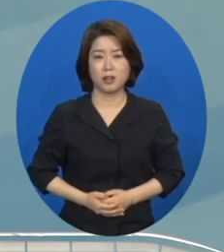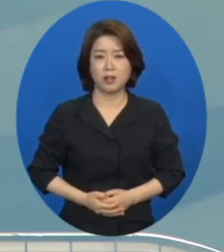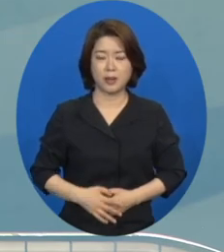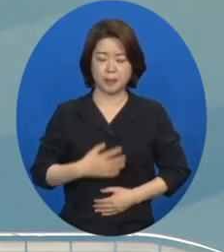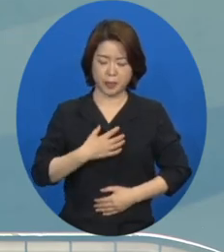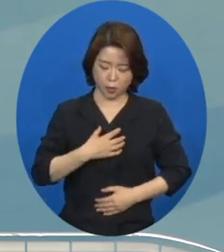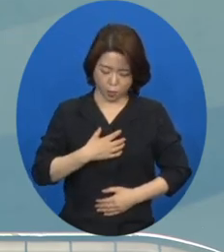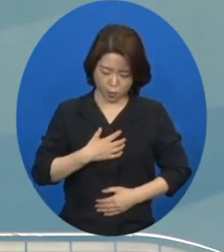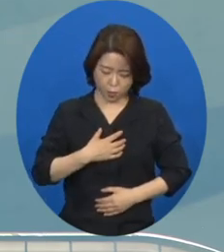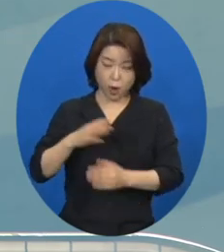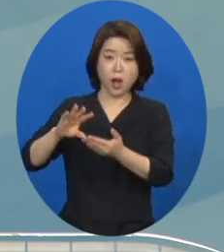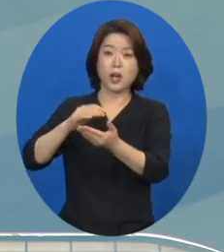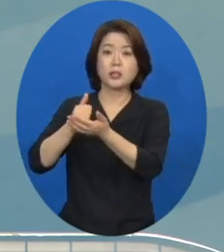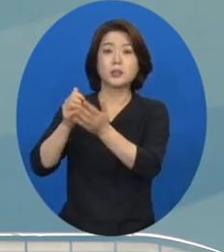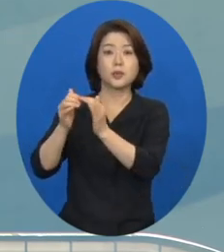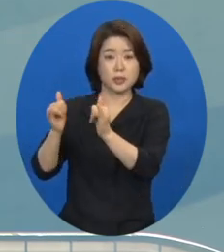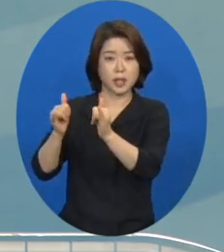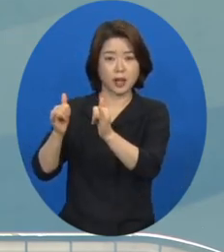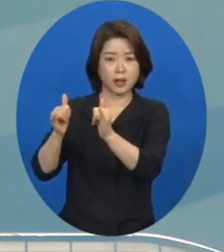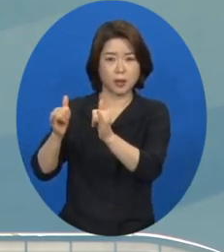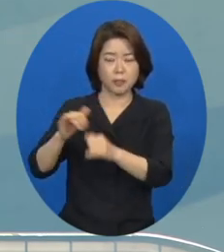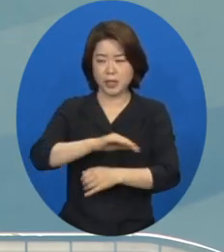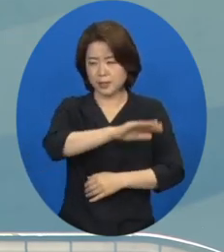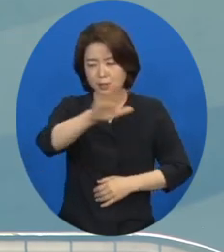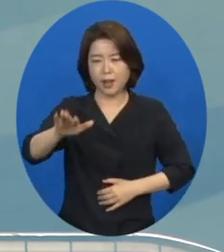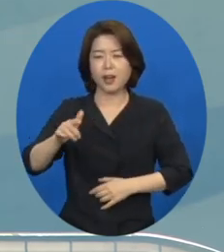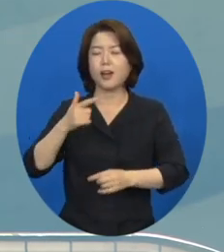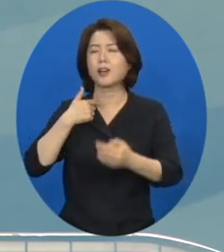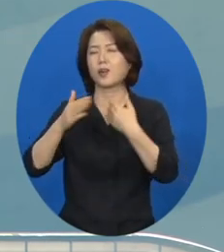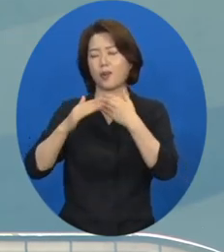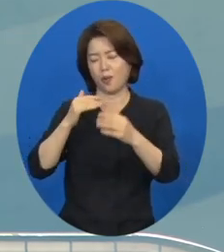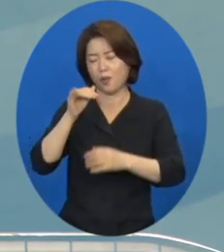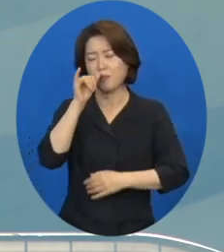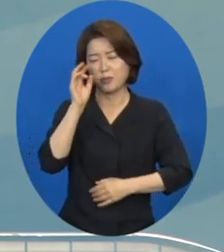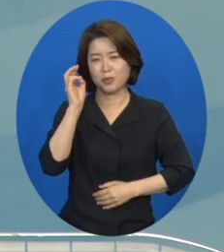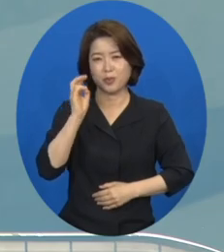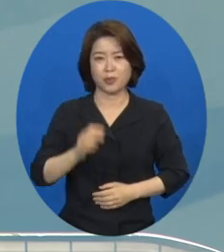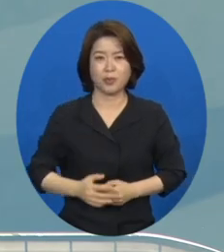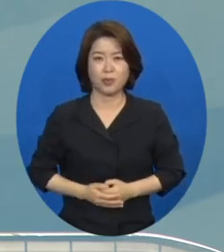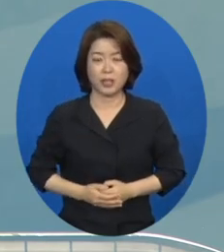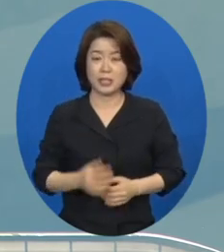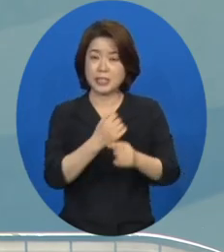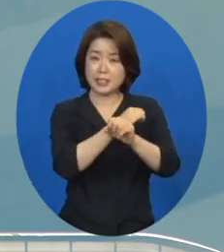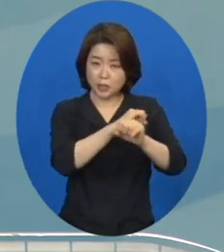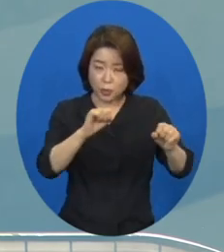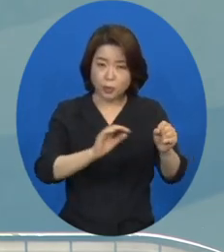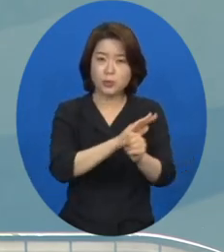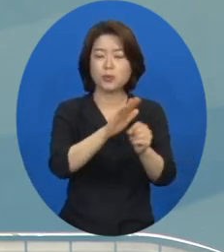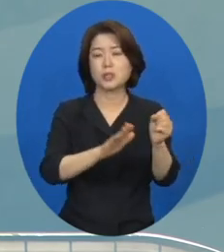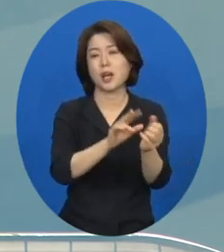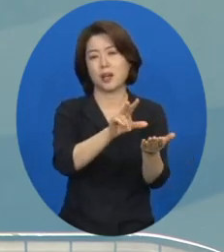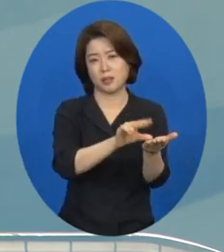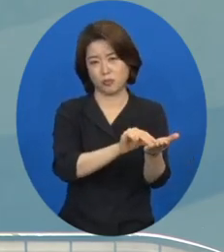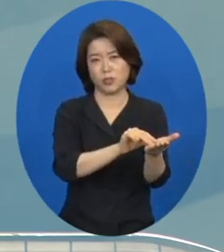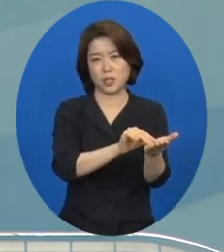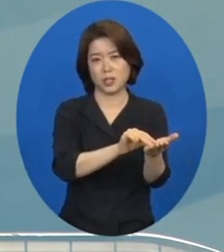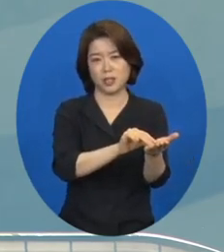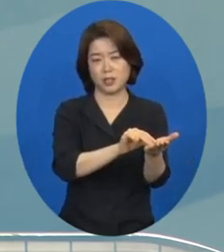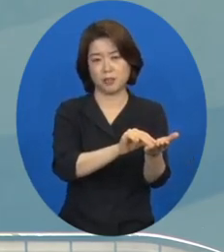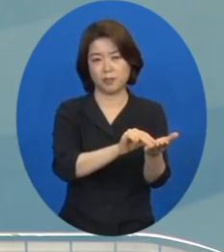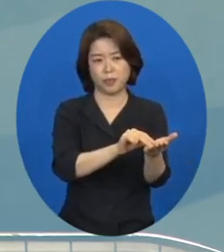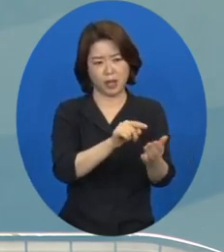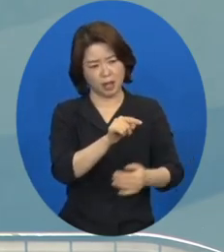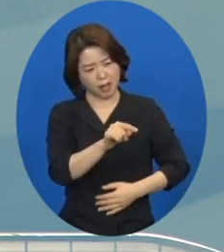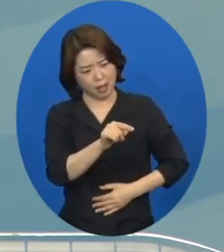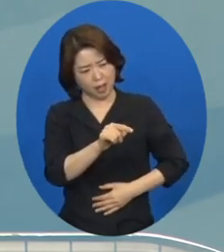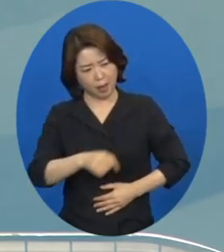경건한 그리스도인들이 다 겪는 문제입니다. 이 용서와 사랑의 문제에 딱